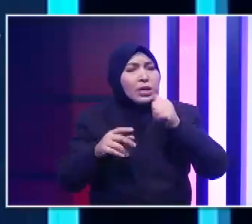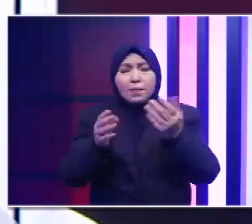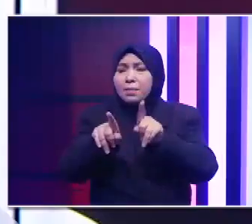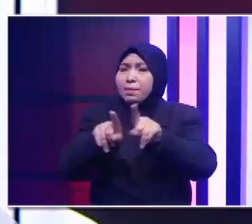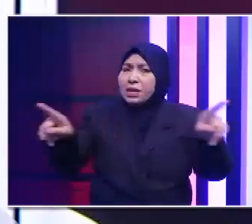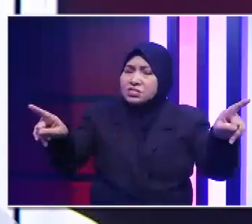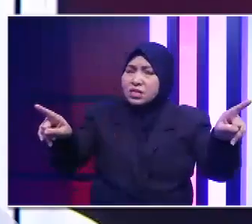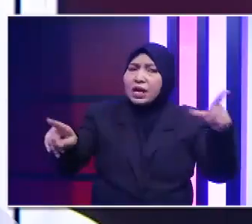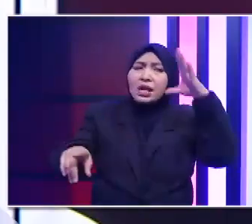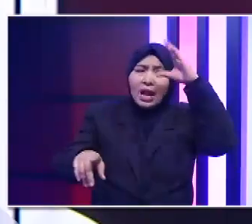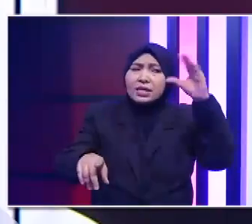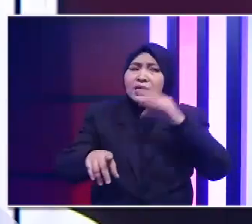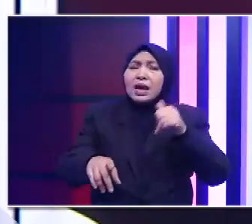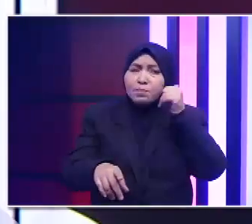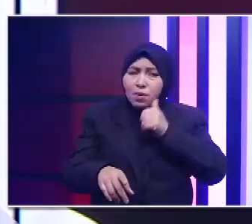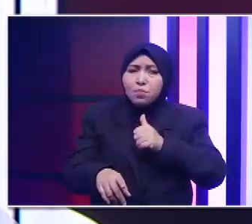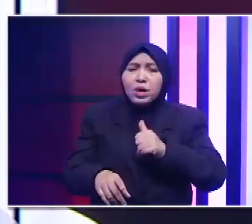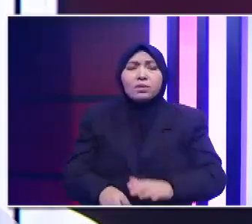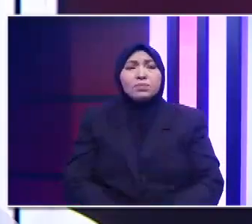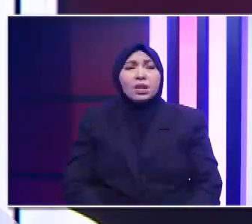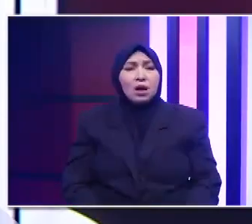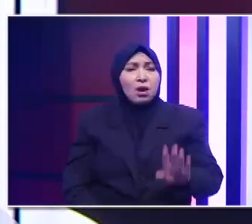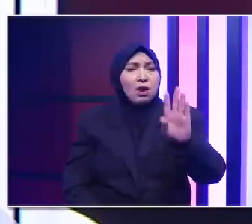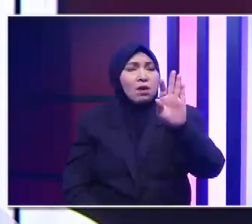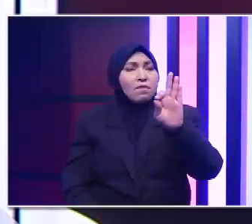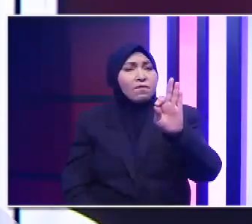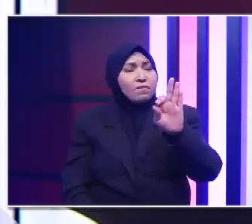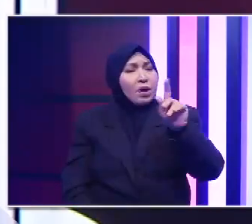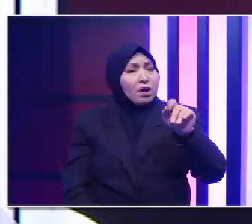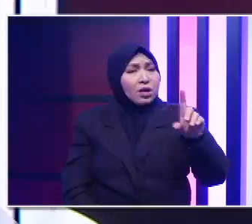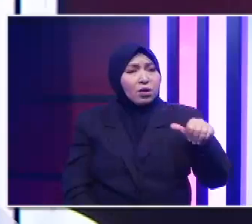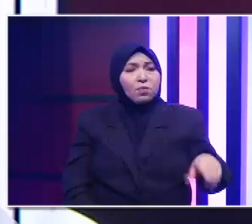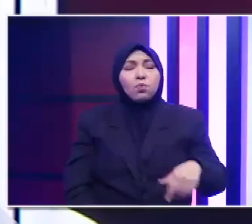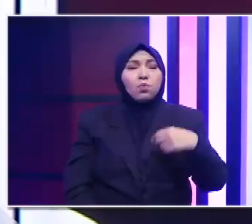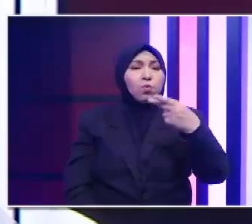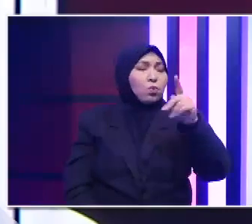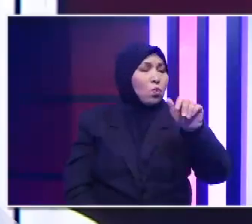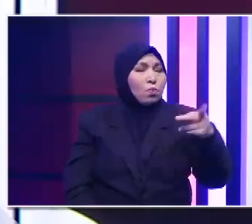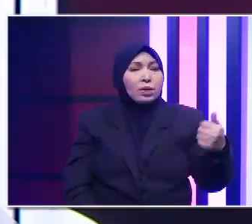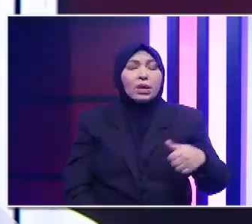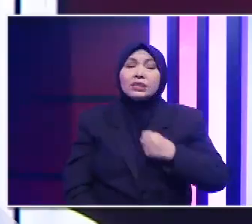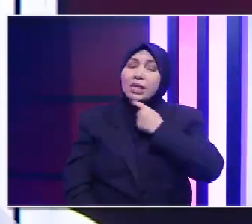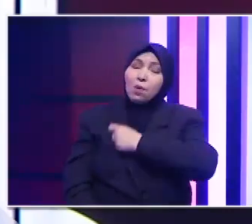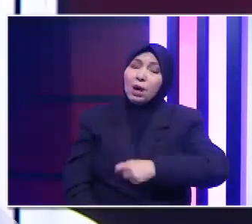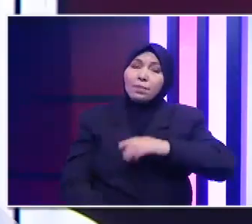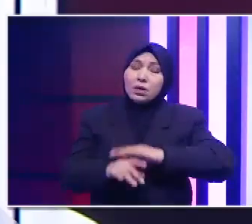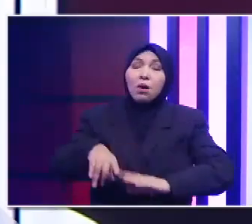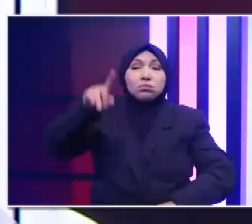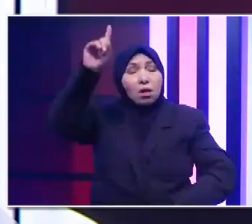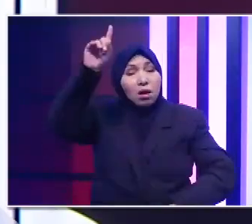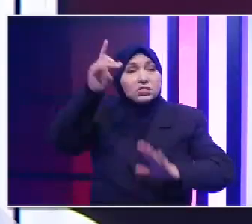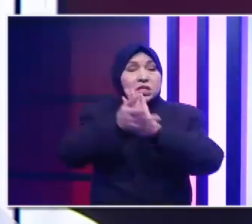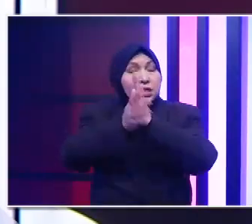membezakan antara rezeki dan dan perempuan Va kode should follow bokoma Jika kamu bertaubat kepada Allah make